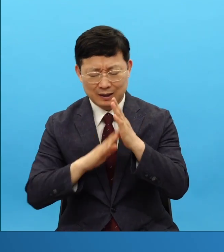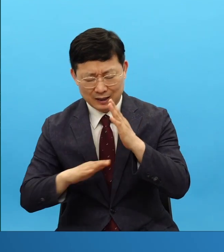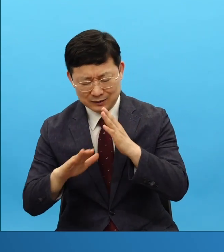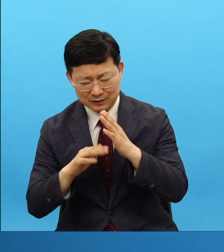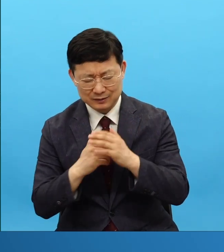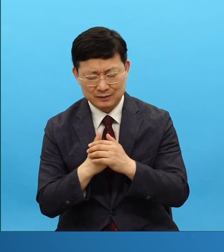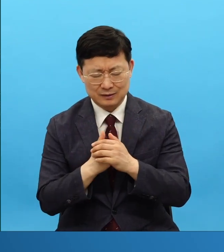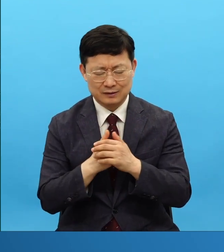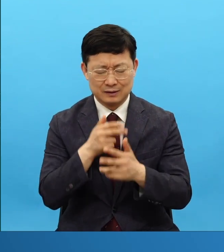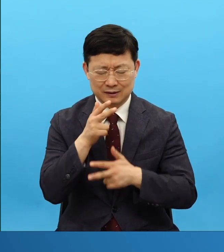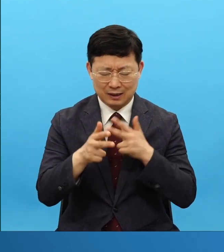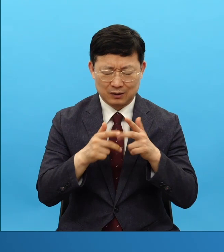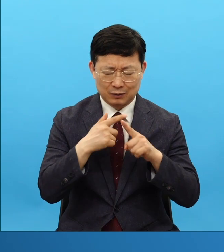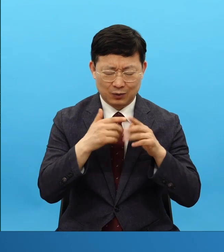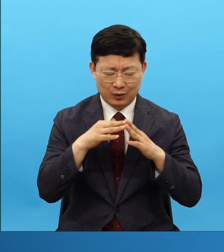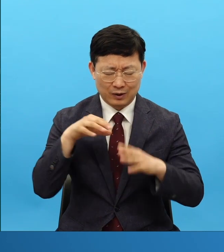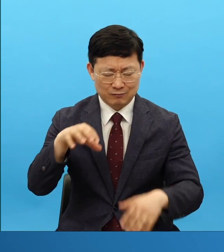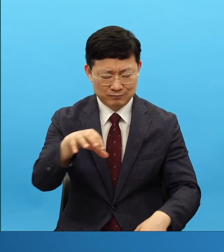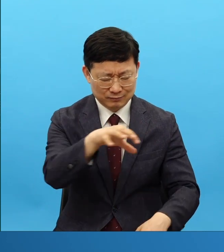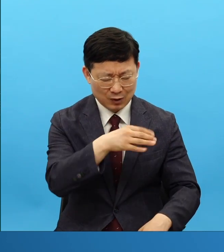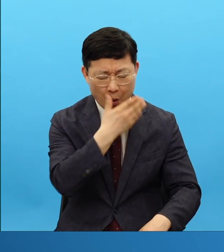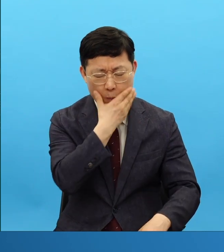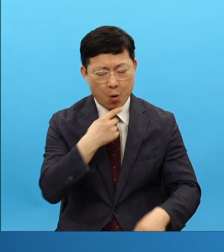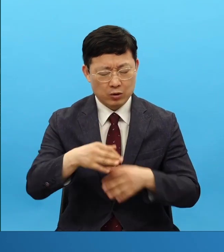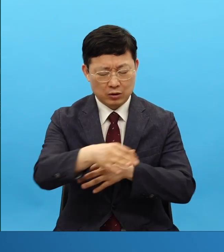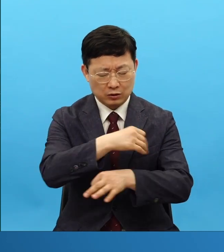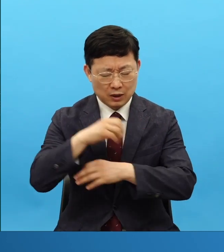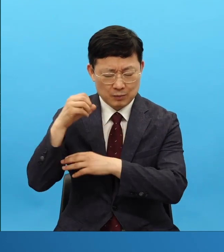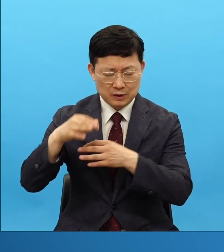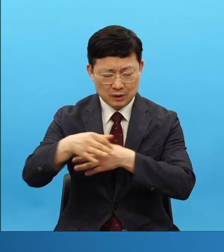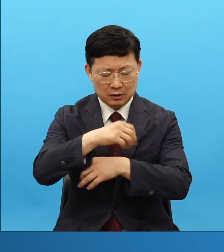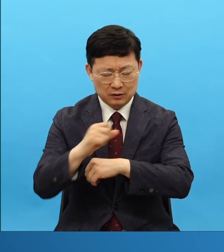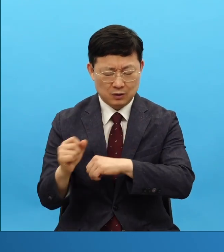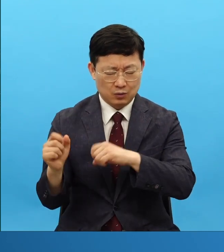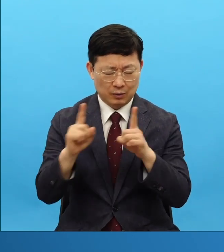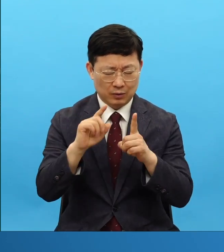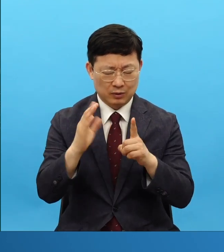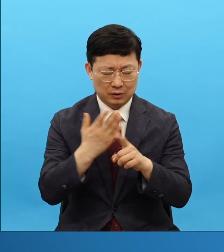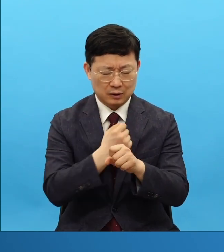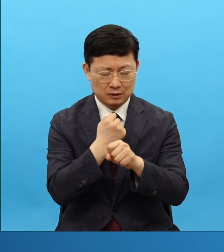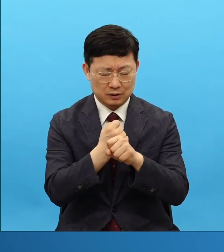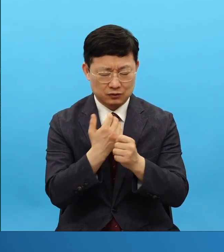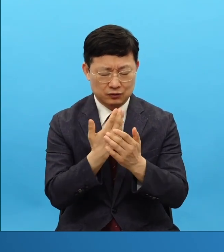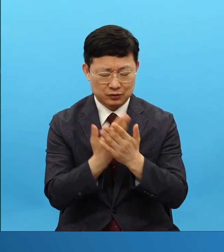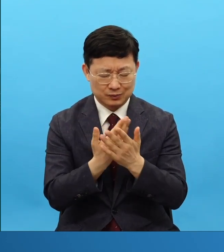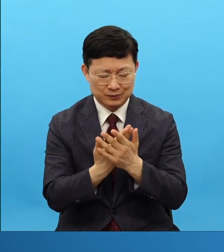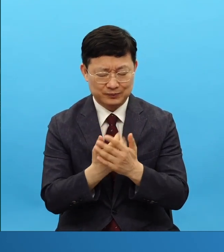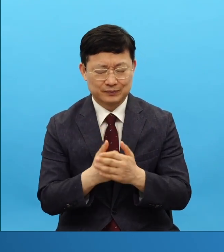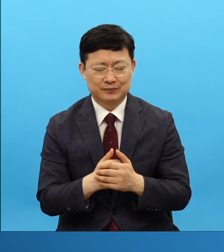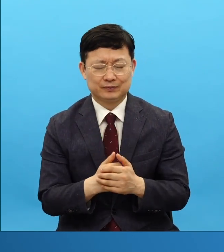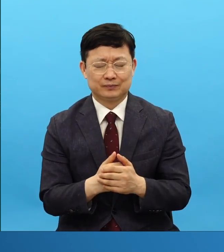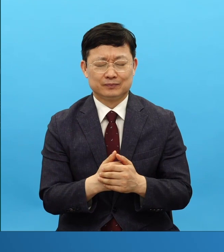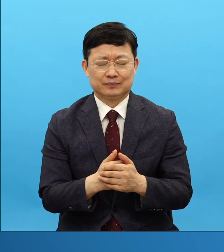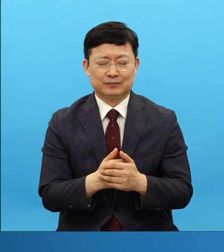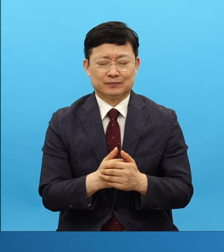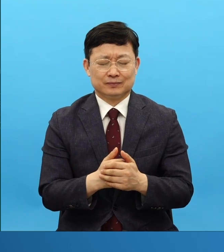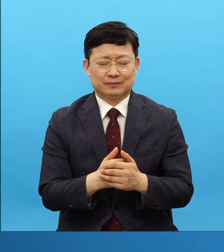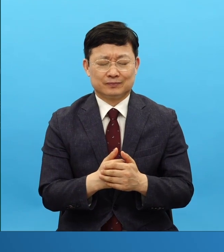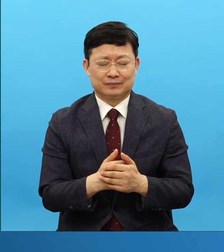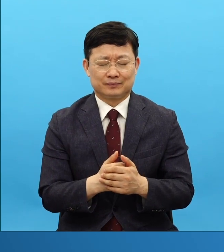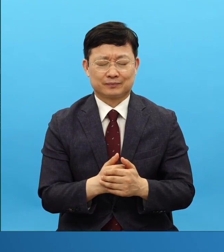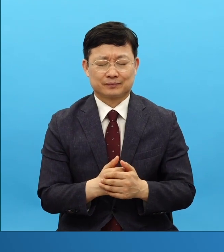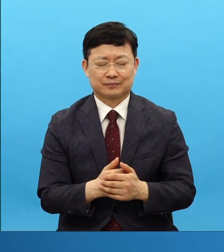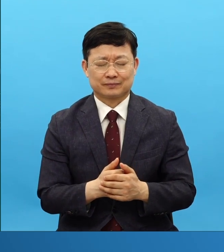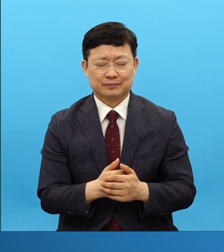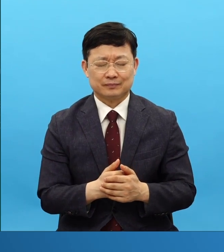가정과 산업과 교회 복음경제 빛의 경제가 회복되게 하여 주시옵소서. May the economy of light be restored for the individual,